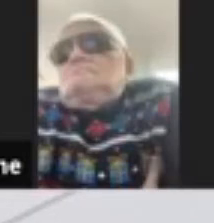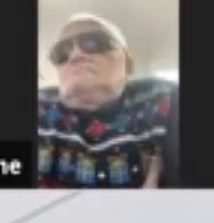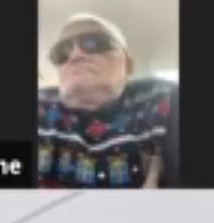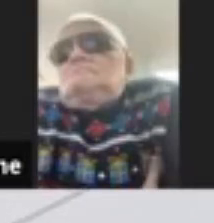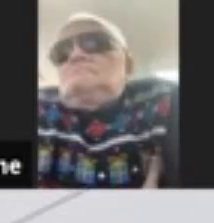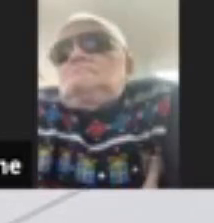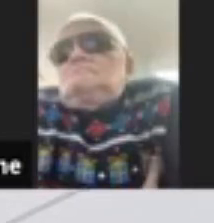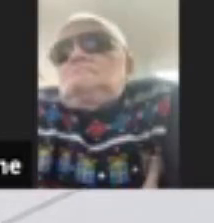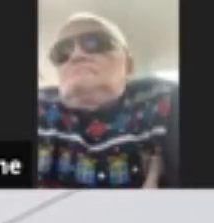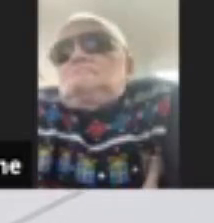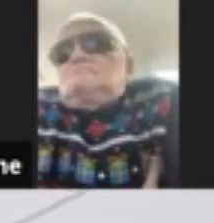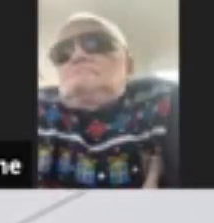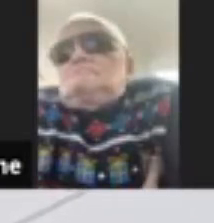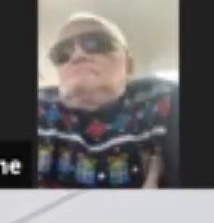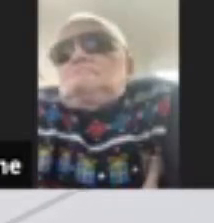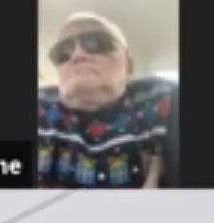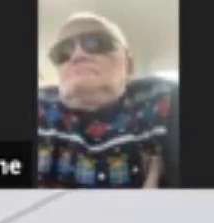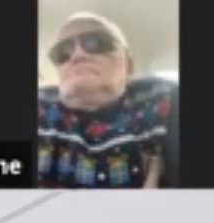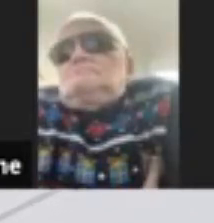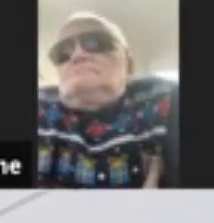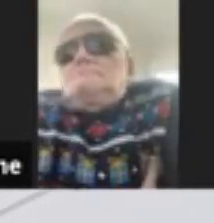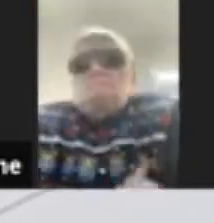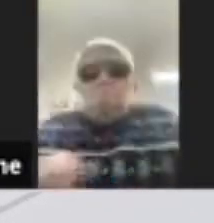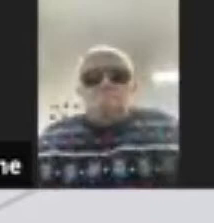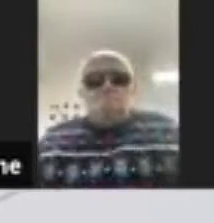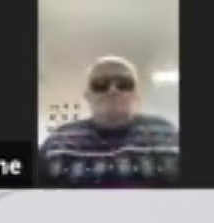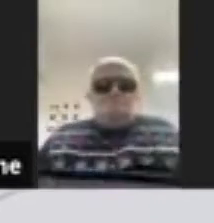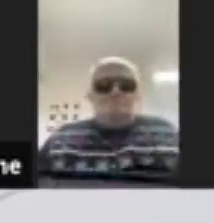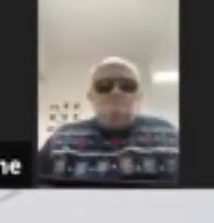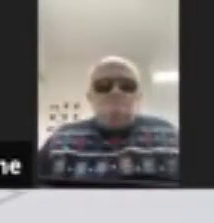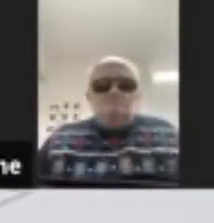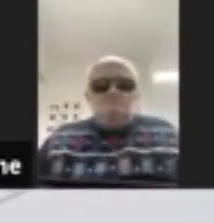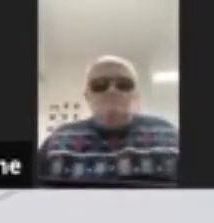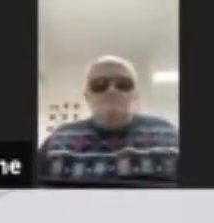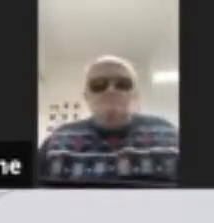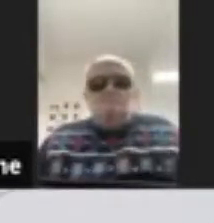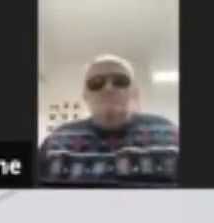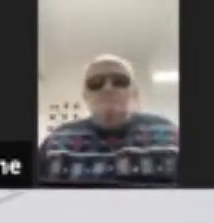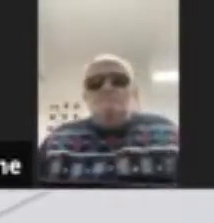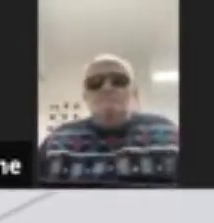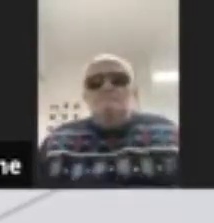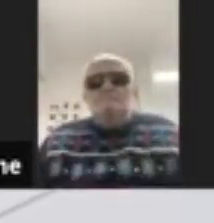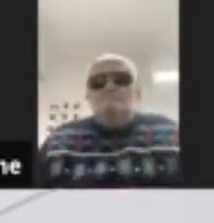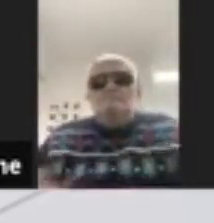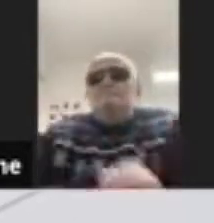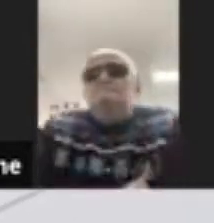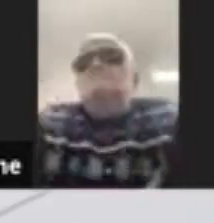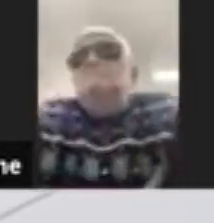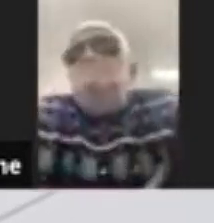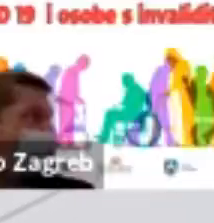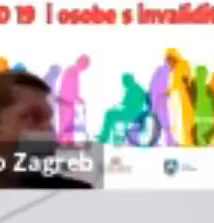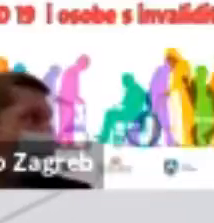P27.11, Siede 222 KB, Flagstatus und Flagge, Schwarze Attachment Yes, dieses Buchstiele, Bogen Material Saar 35. Sendikum.